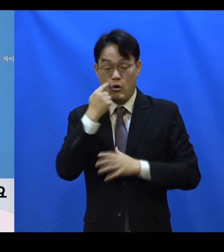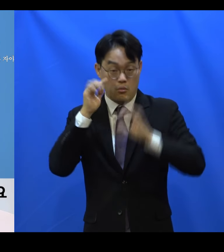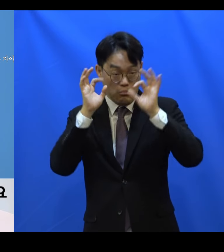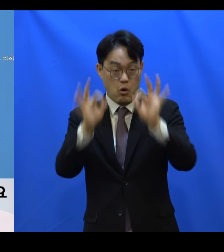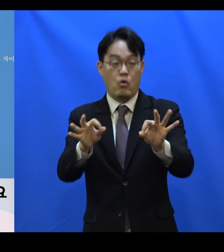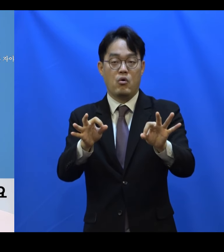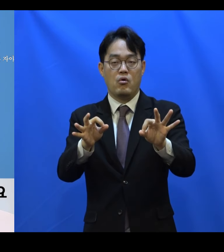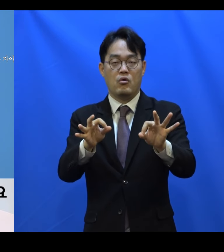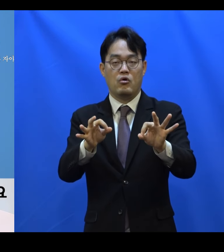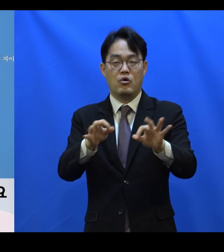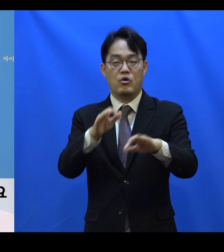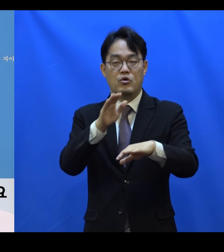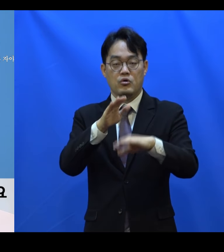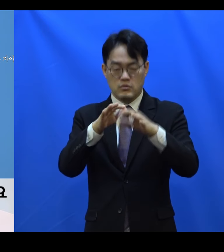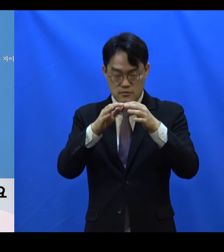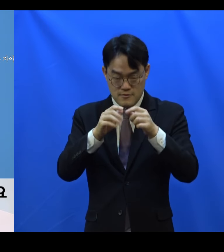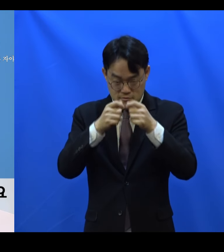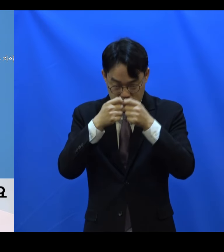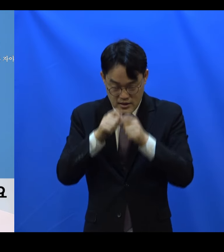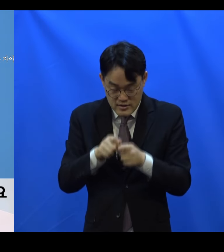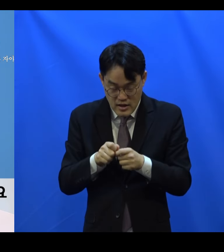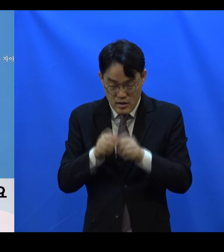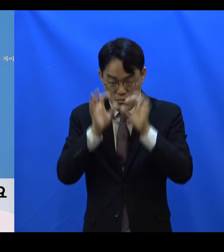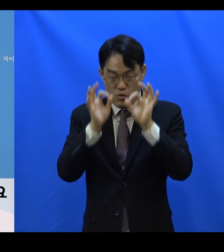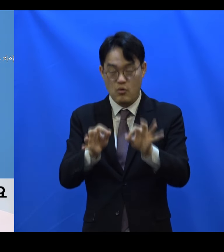여러분, 신앙은 추상적인 게 아닙니다.